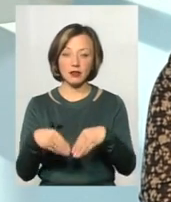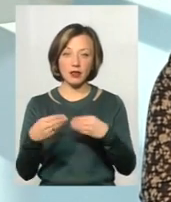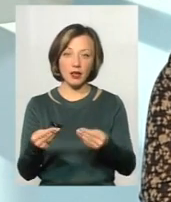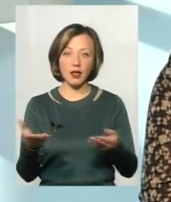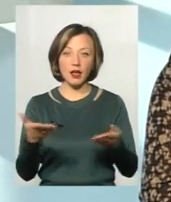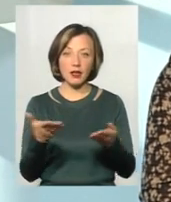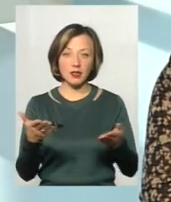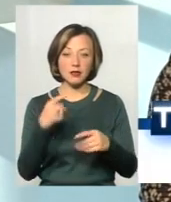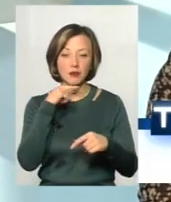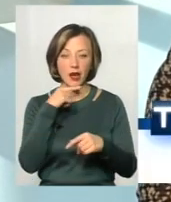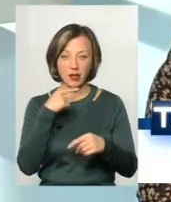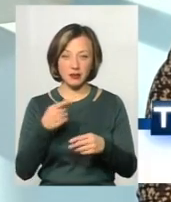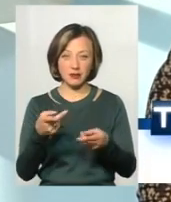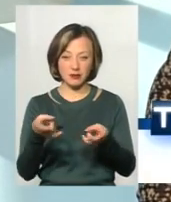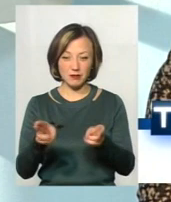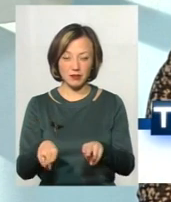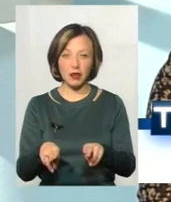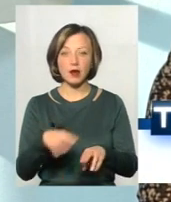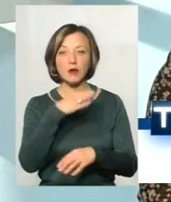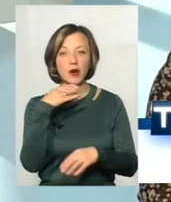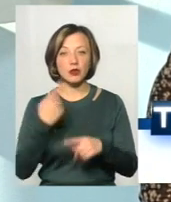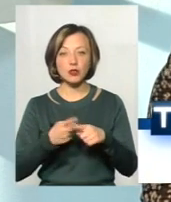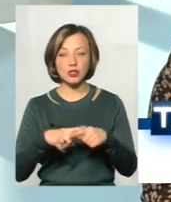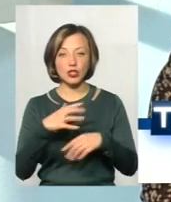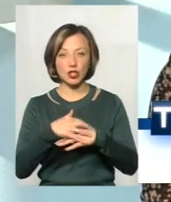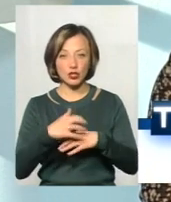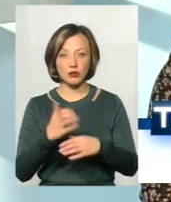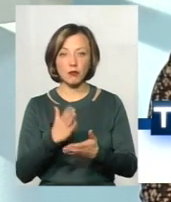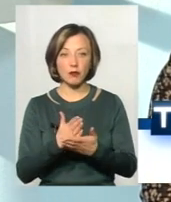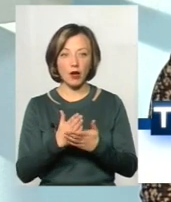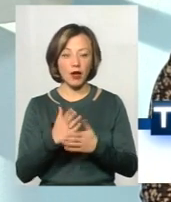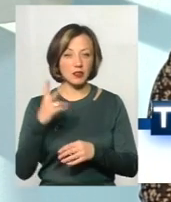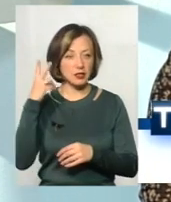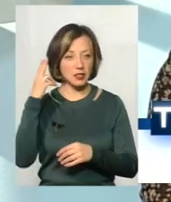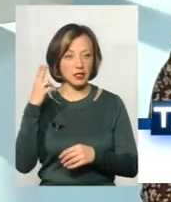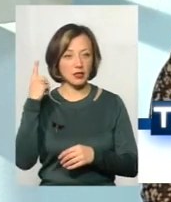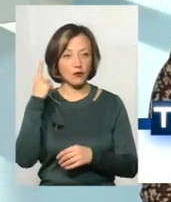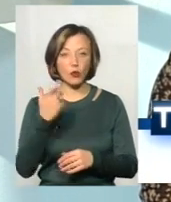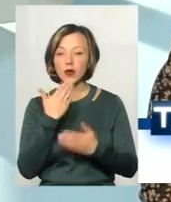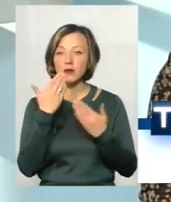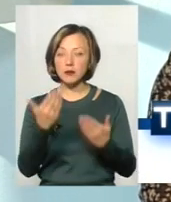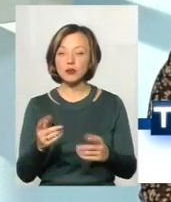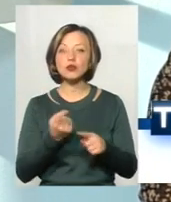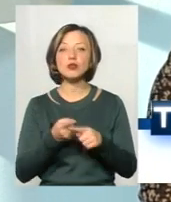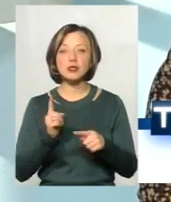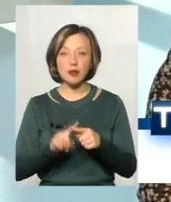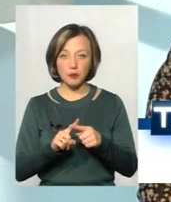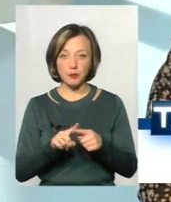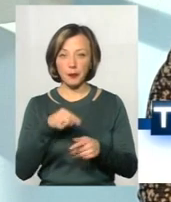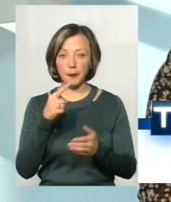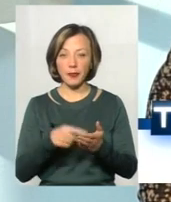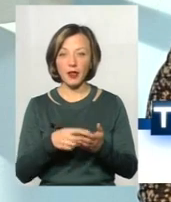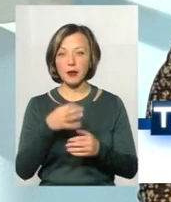якісь там обрізки м'ясні. Багато з цих кішок, вони мають зрізане вухо. І коли я просто зацікавилася, що це таке,